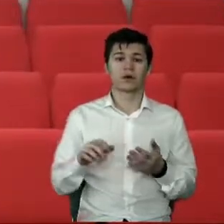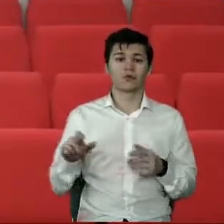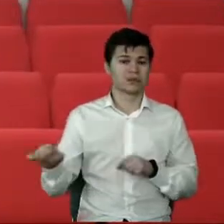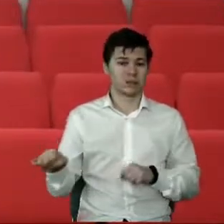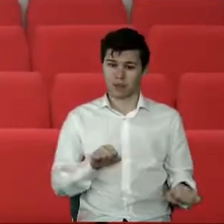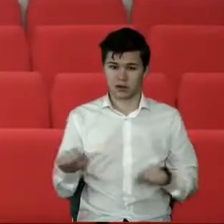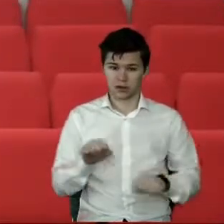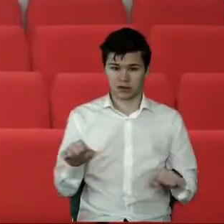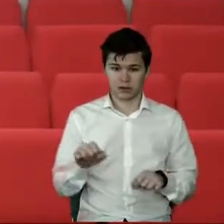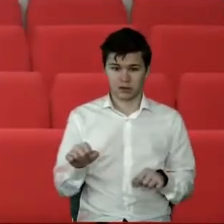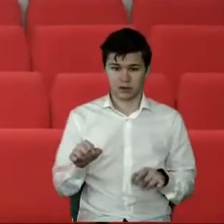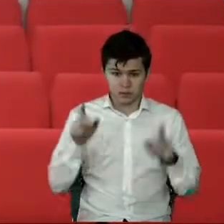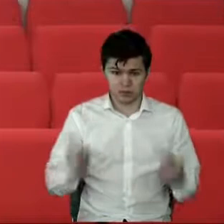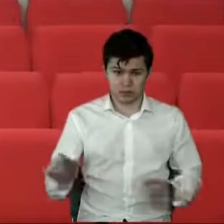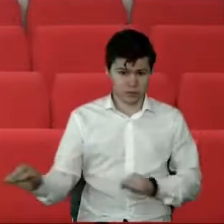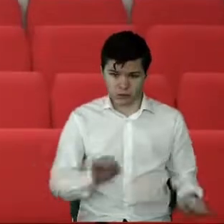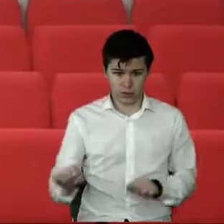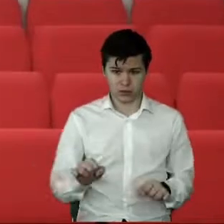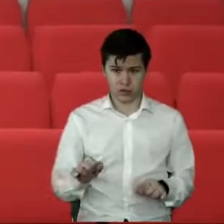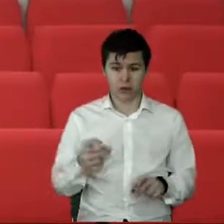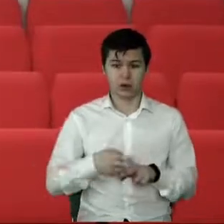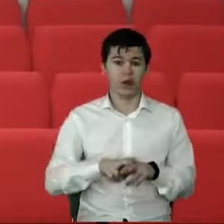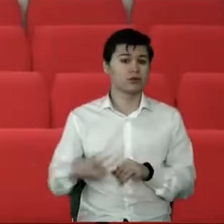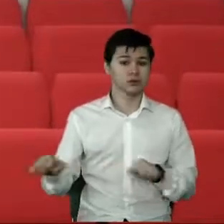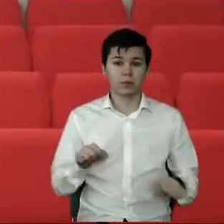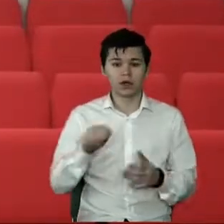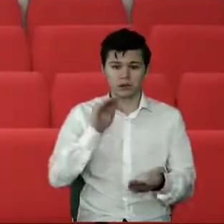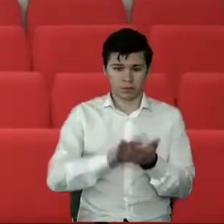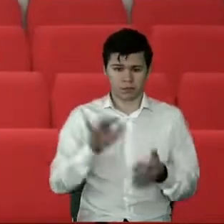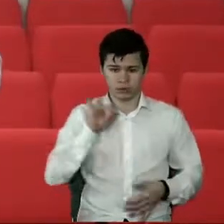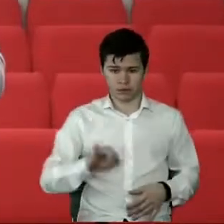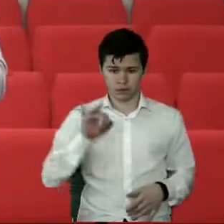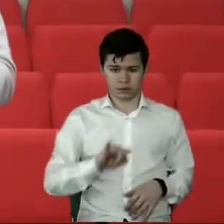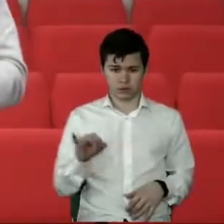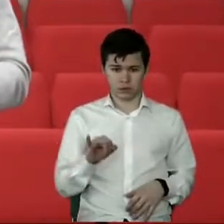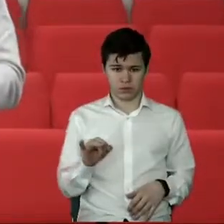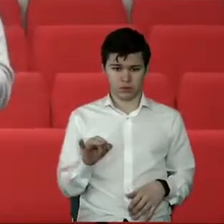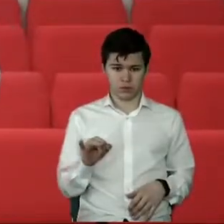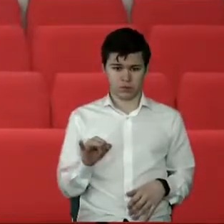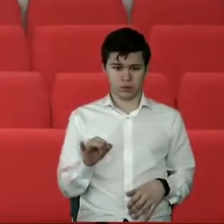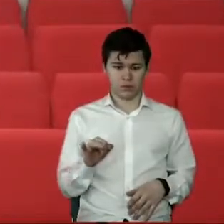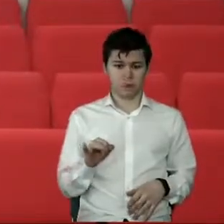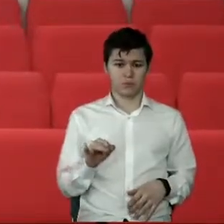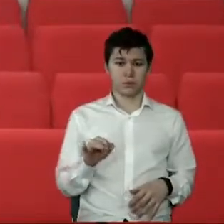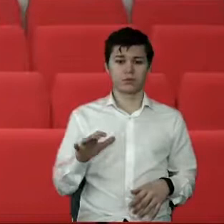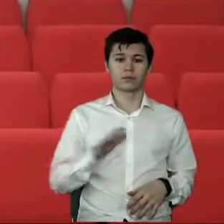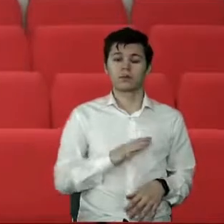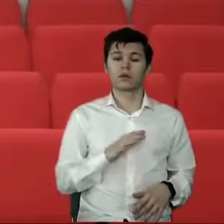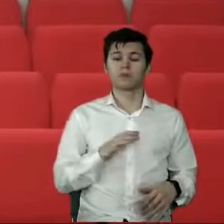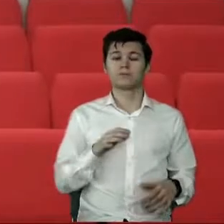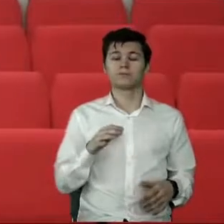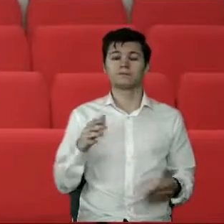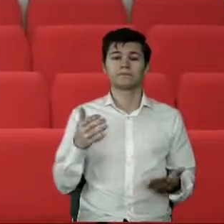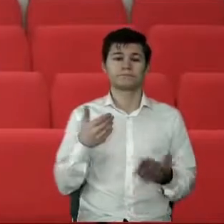было землетрясение. Причем такое землетрясение, которое было отмечено в хрониках. И одно из этих землетрясений было в тот момент,